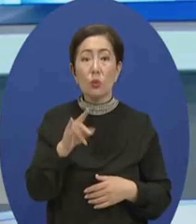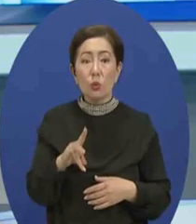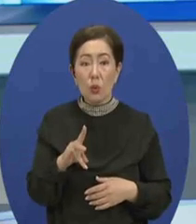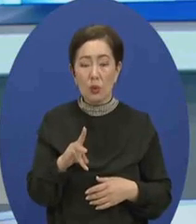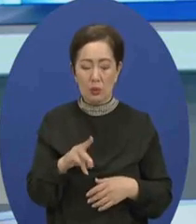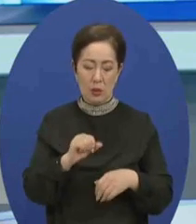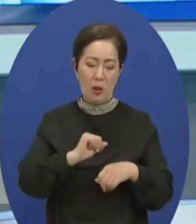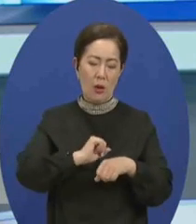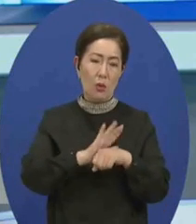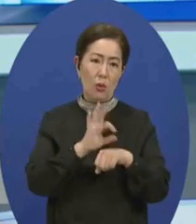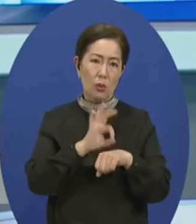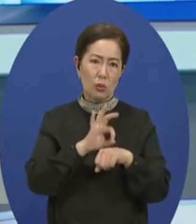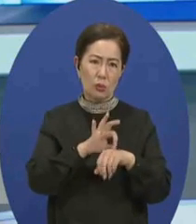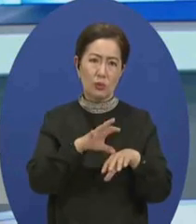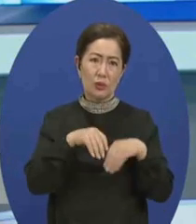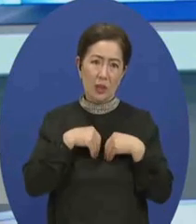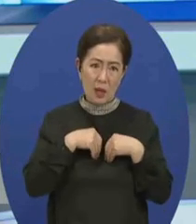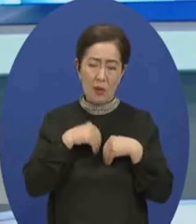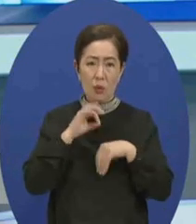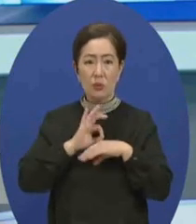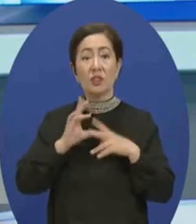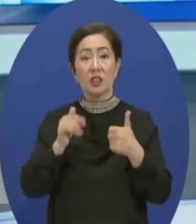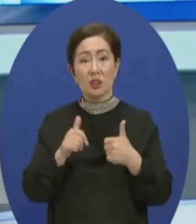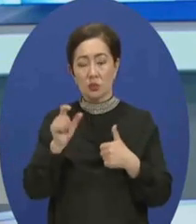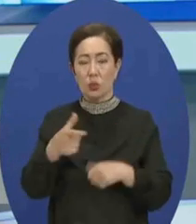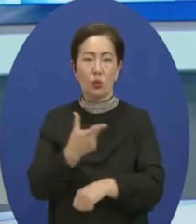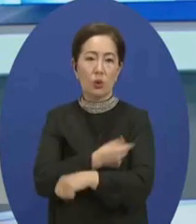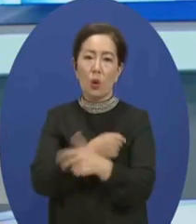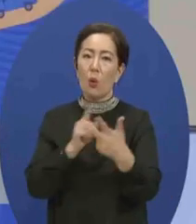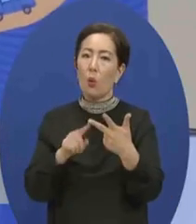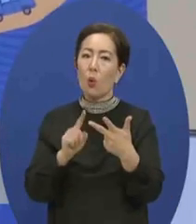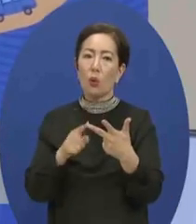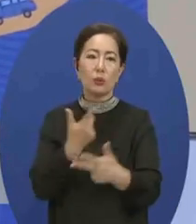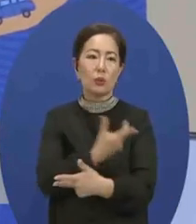болон хөхүүл жирэмсэн эхчүүдэд хийхгүй гэдгийг анхааруулж байна.